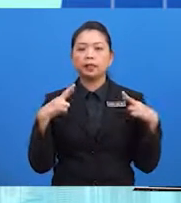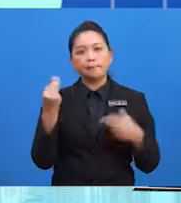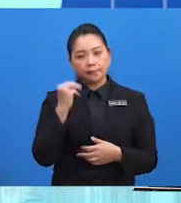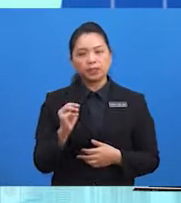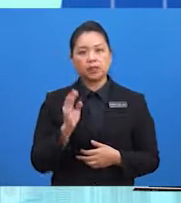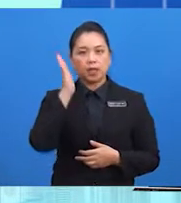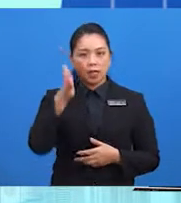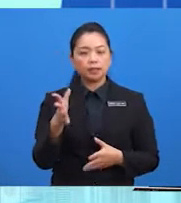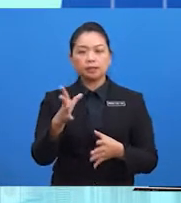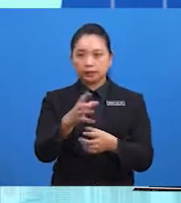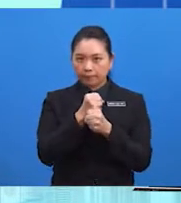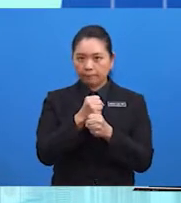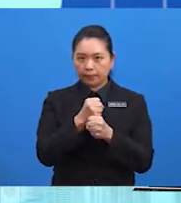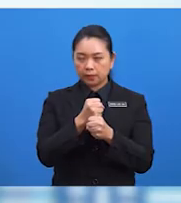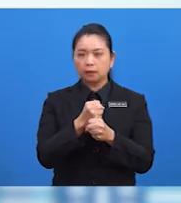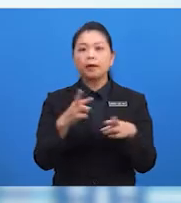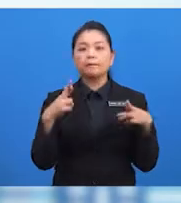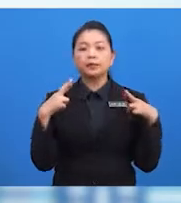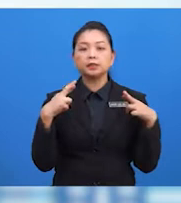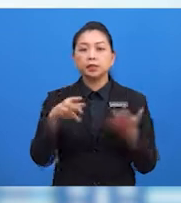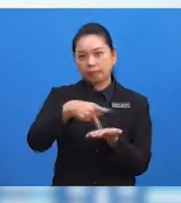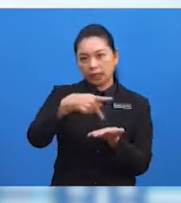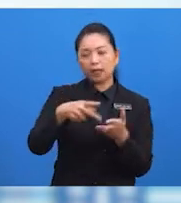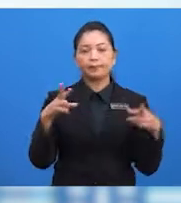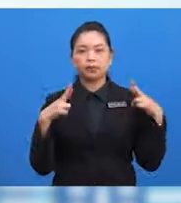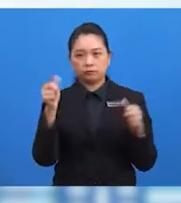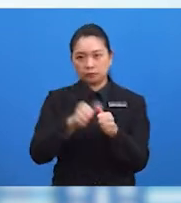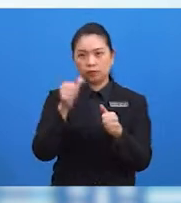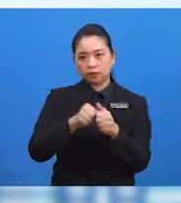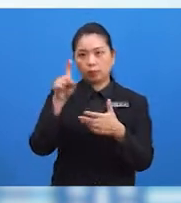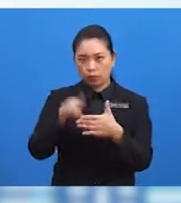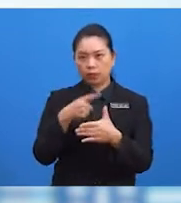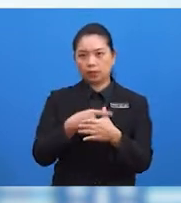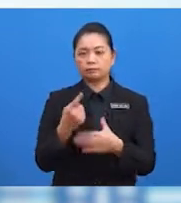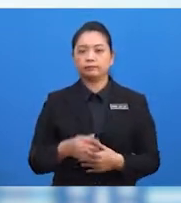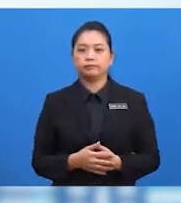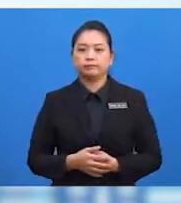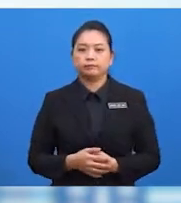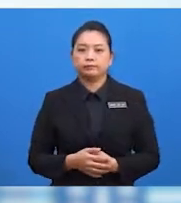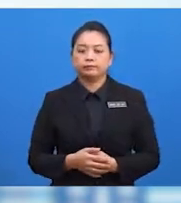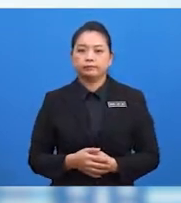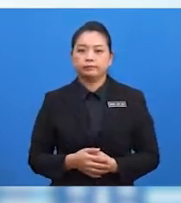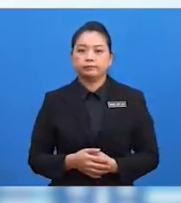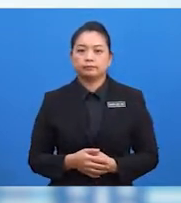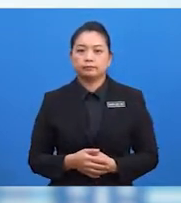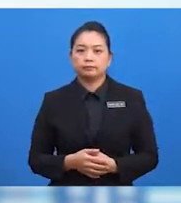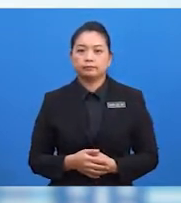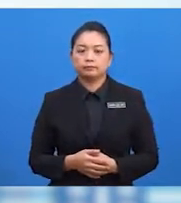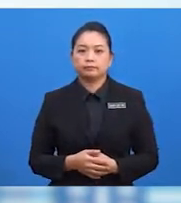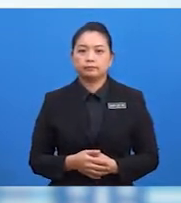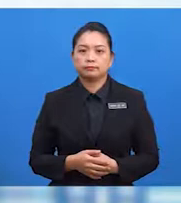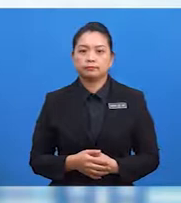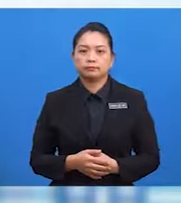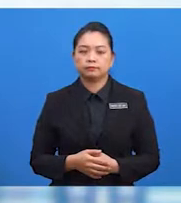bayaran pencen setiap bulan. Sementara itu, kakitangan yang bersara juga akan menikmati